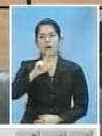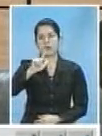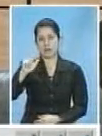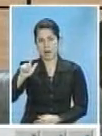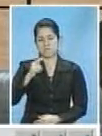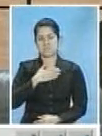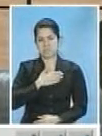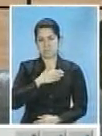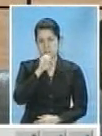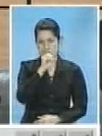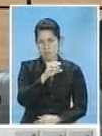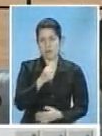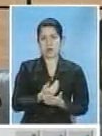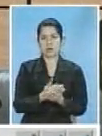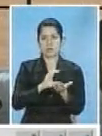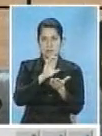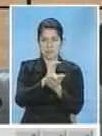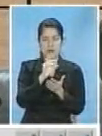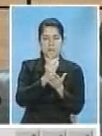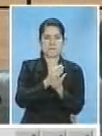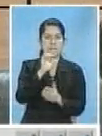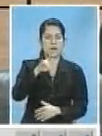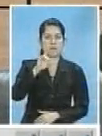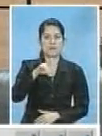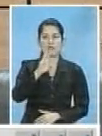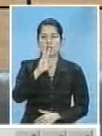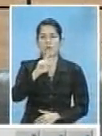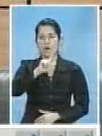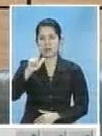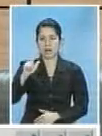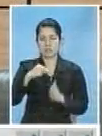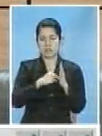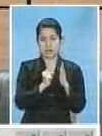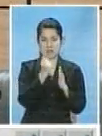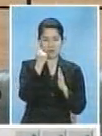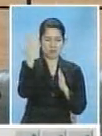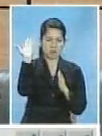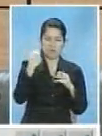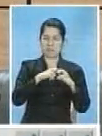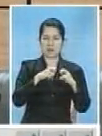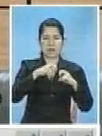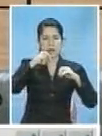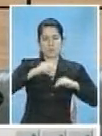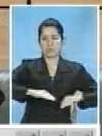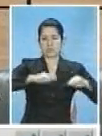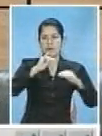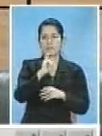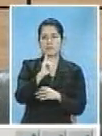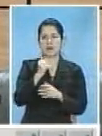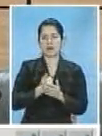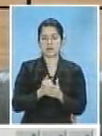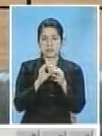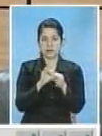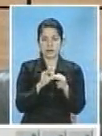เรียนครับว่าวันที่ท่านตั้ง 6,800 กว่าล้านเนี่ยผมเชื่อว่าท่านตั้งไว้ตั้งแต่อุทกภัยยังไม่เกิดขึ้นท่านยังพูดถึงเรื่องการส่งเสริ